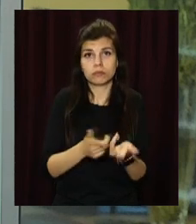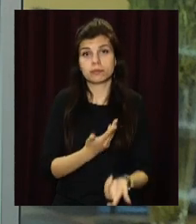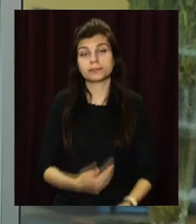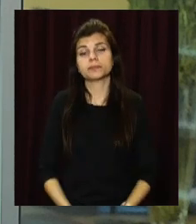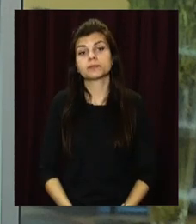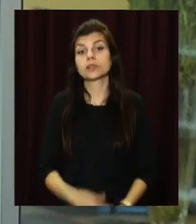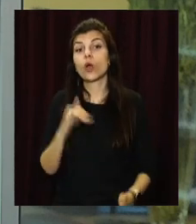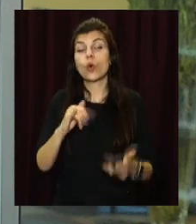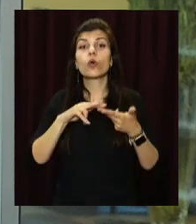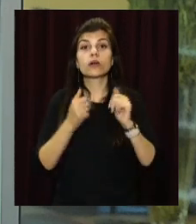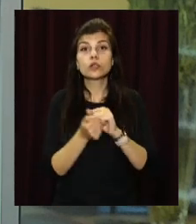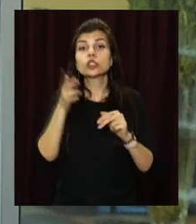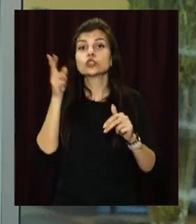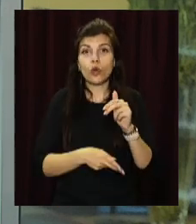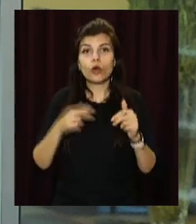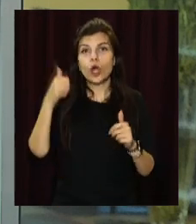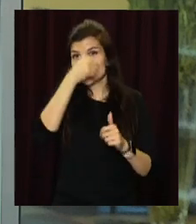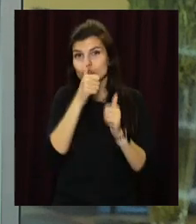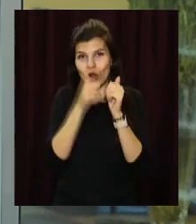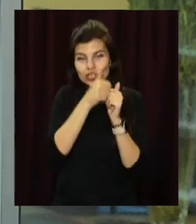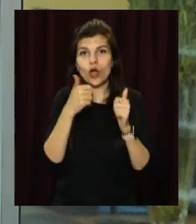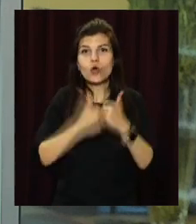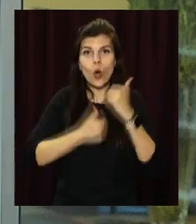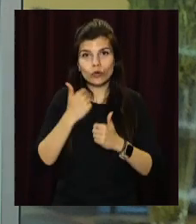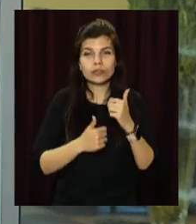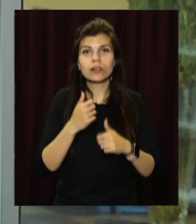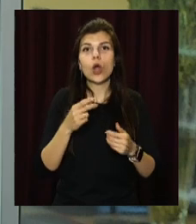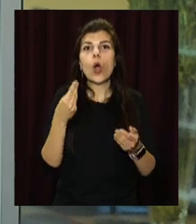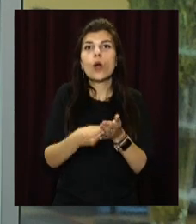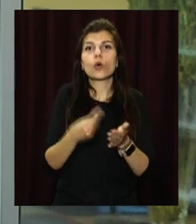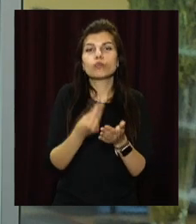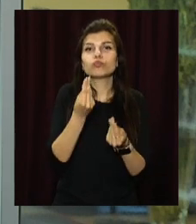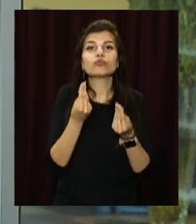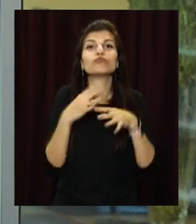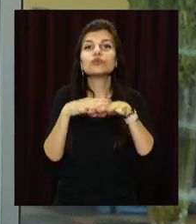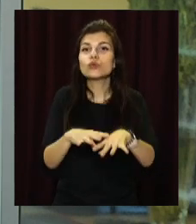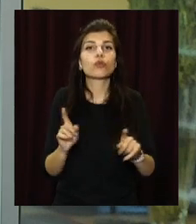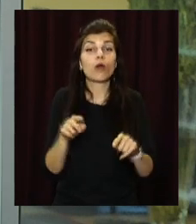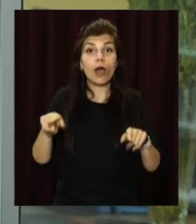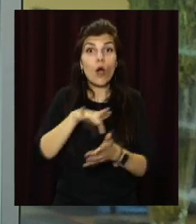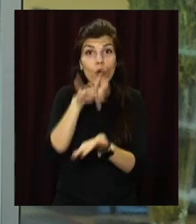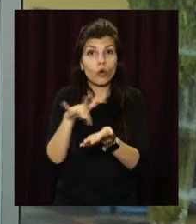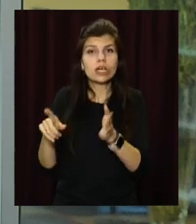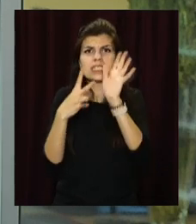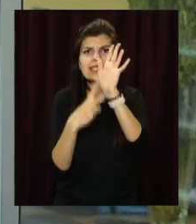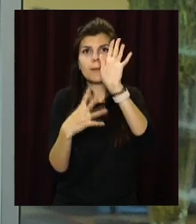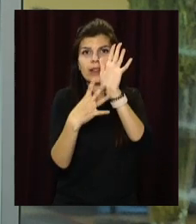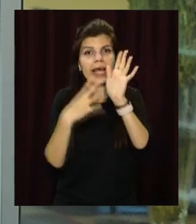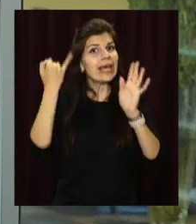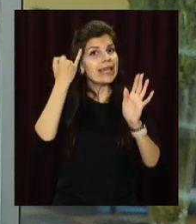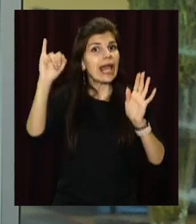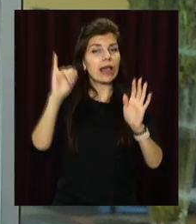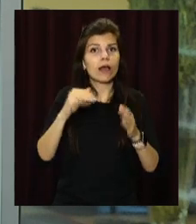У Кам'янському завершився щорічний конкурс громадських ініціатив бюджету участі. Цьогоріч містяни подали 79